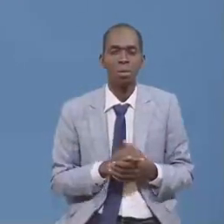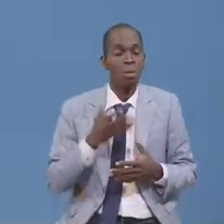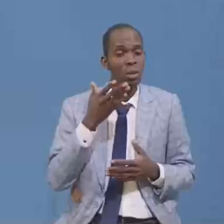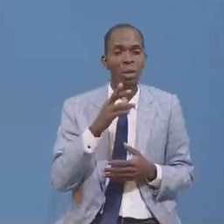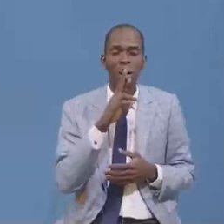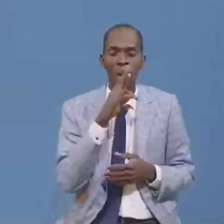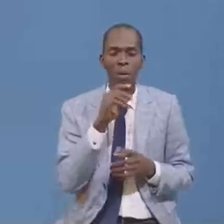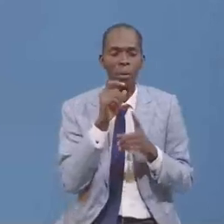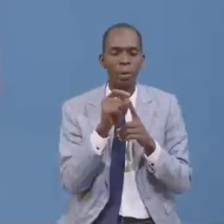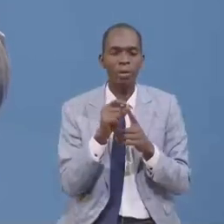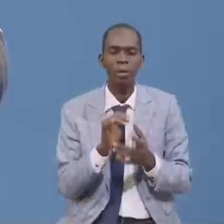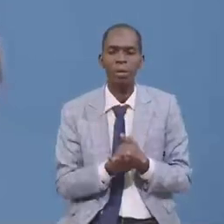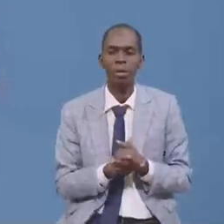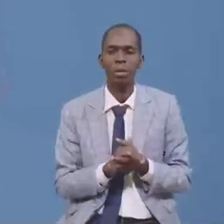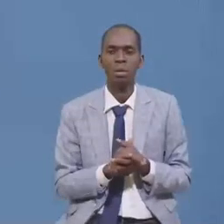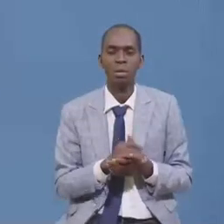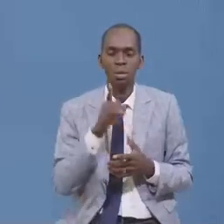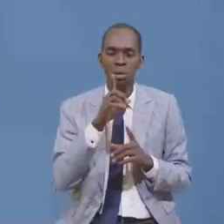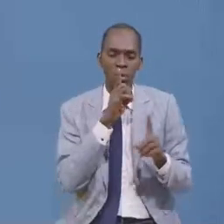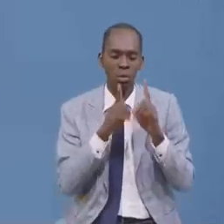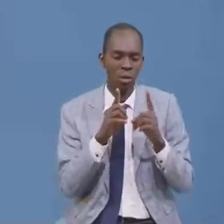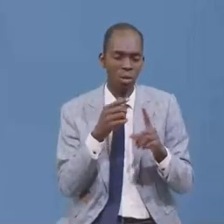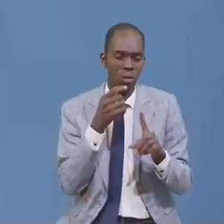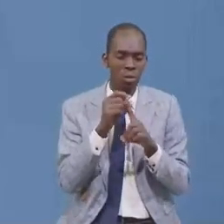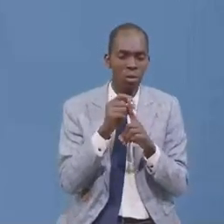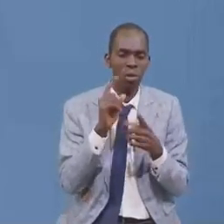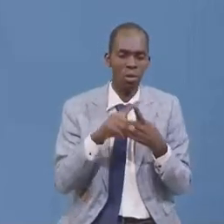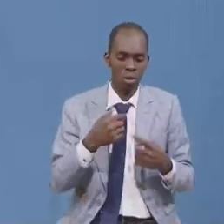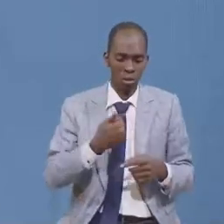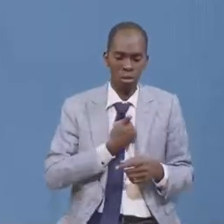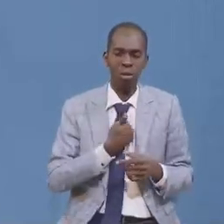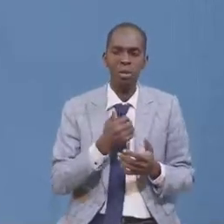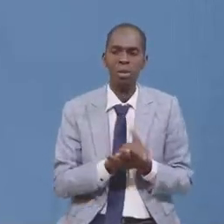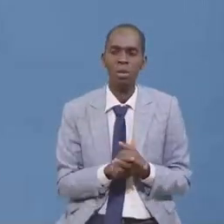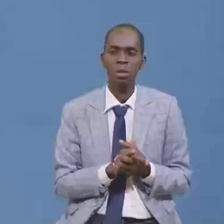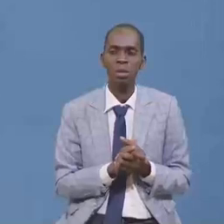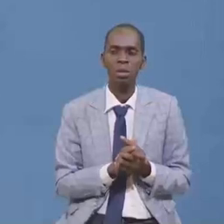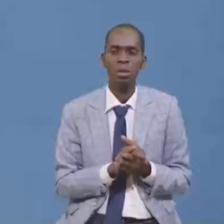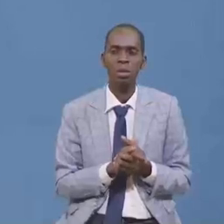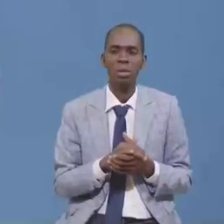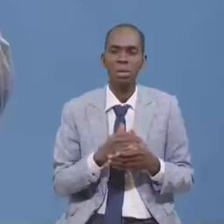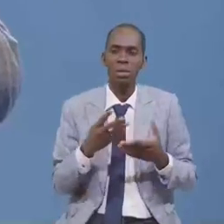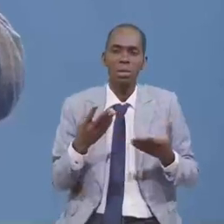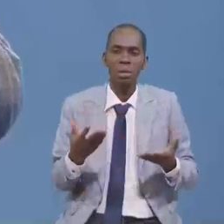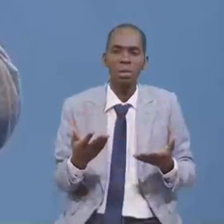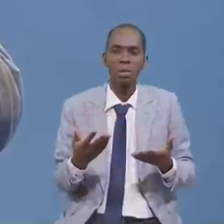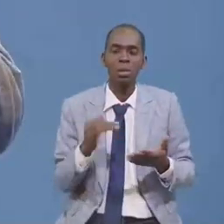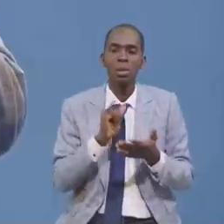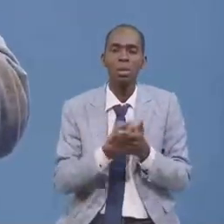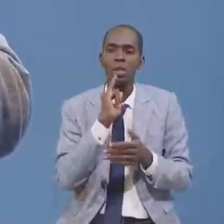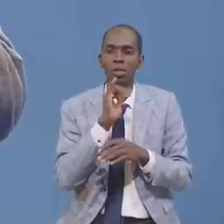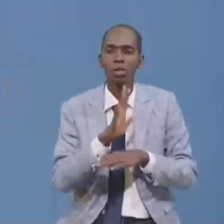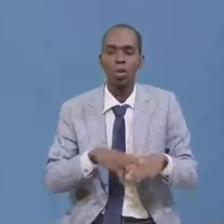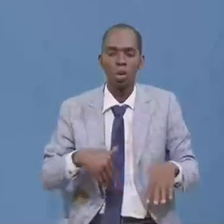paroles. Et parfois même, nous exprimons ces paroles dans notre bouche, vie. Ce que nous appelons le